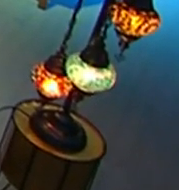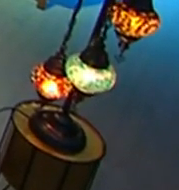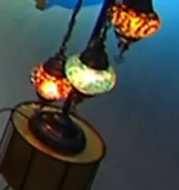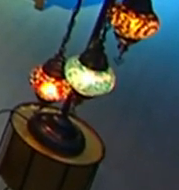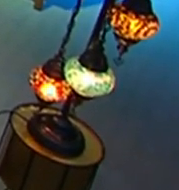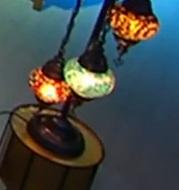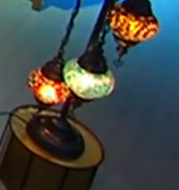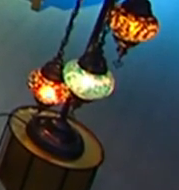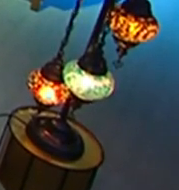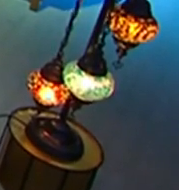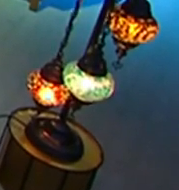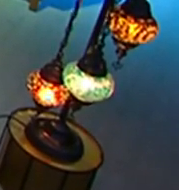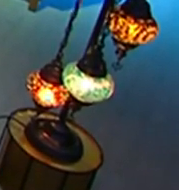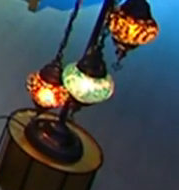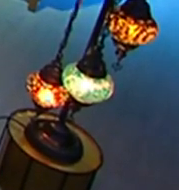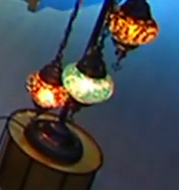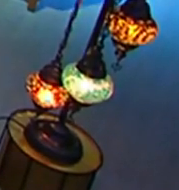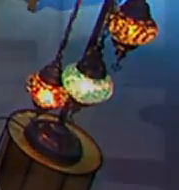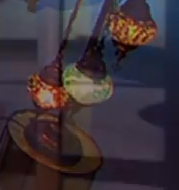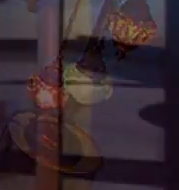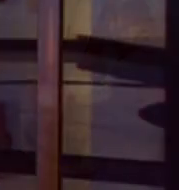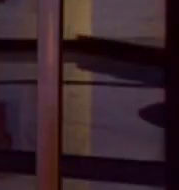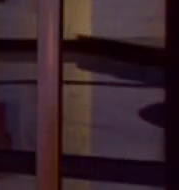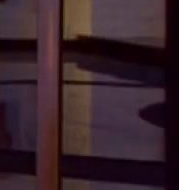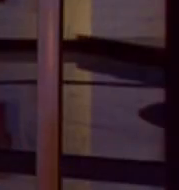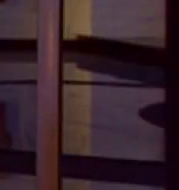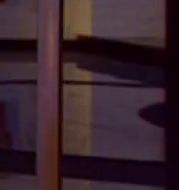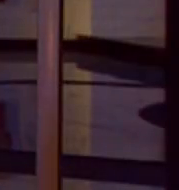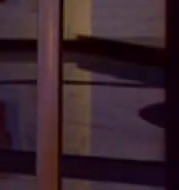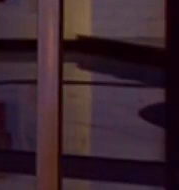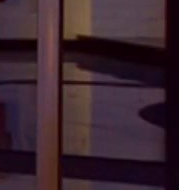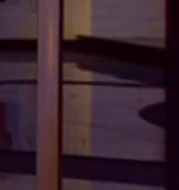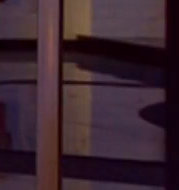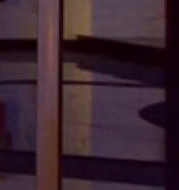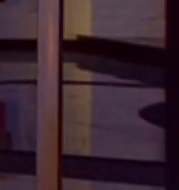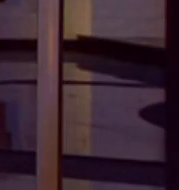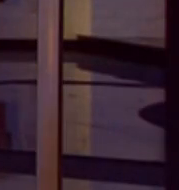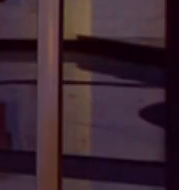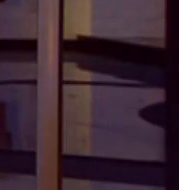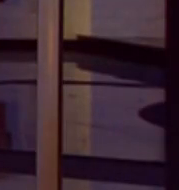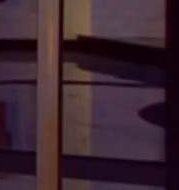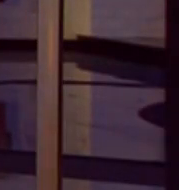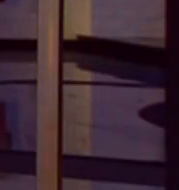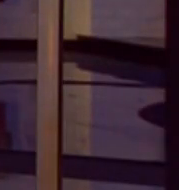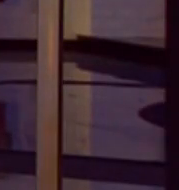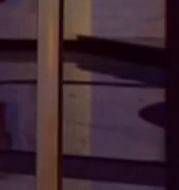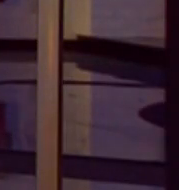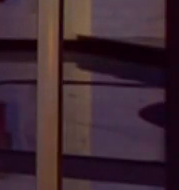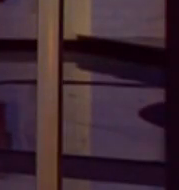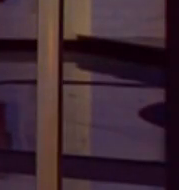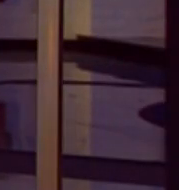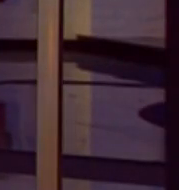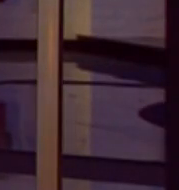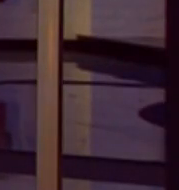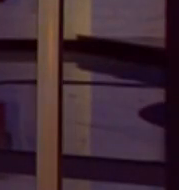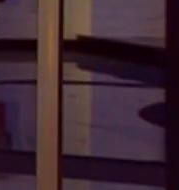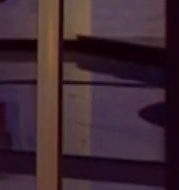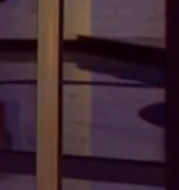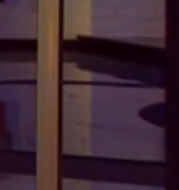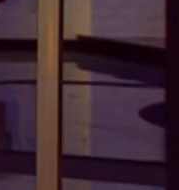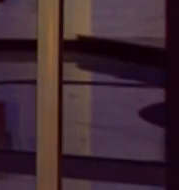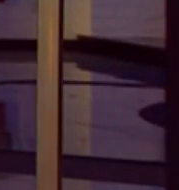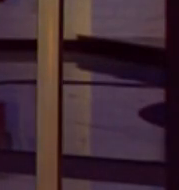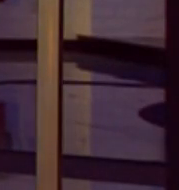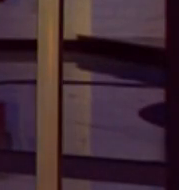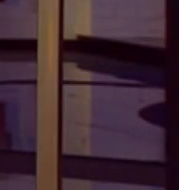صفاس. Assalamualaikum warahmatullahi wabarakatuh. Alhamdulillah wassalatu wassalamu ala Rasulillah wa ala alihi wa man wala. Syada la ilaha illallah, syada anna Muhammadan abduhu